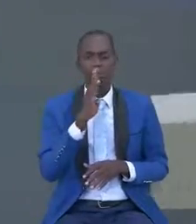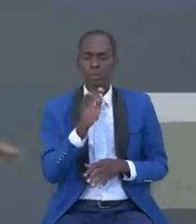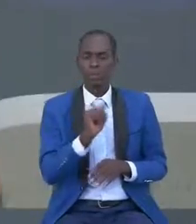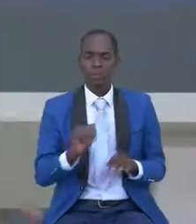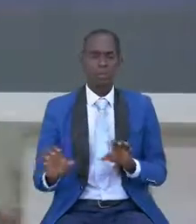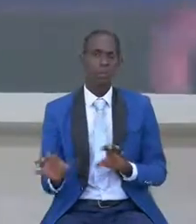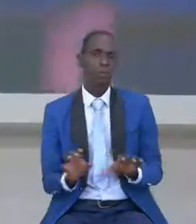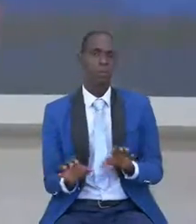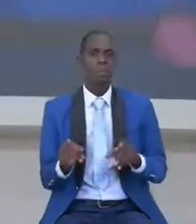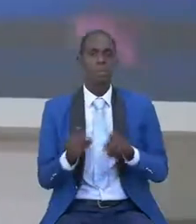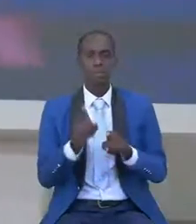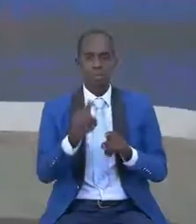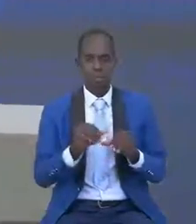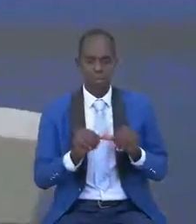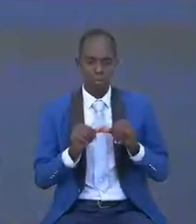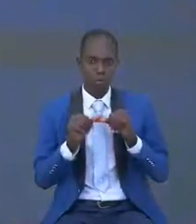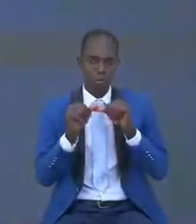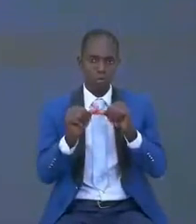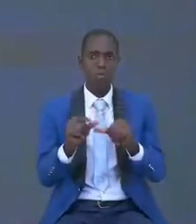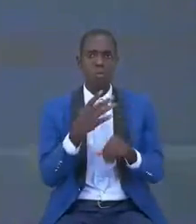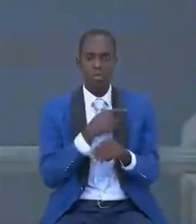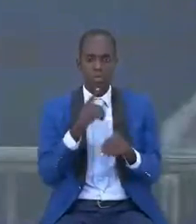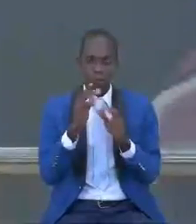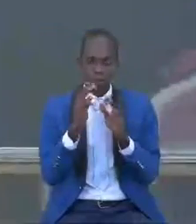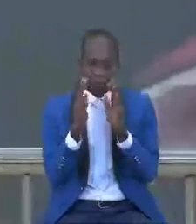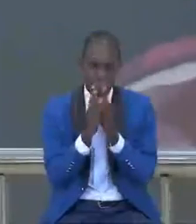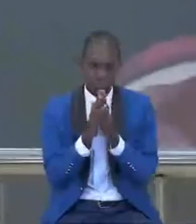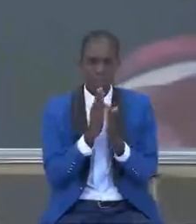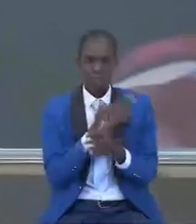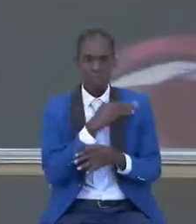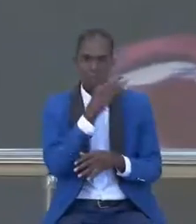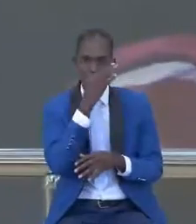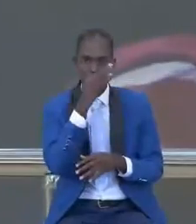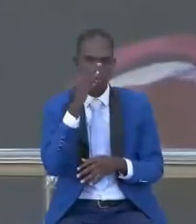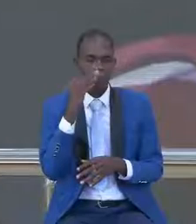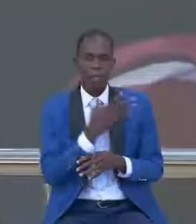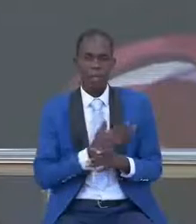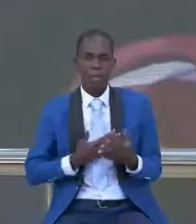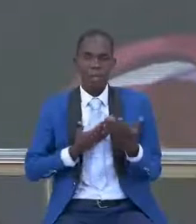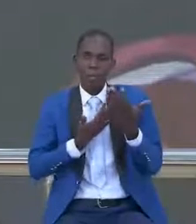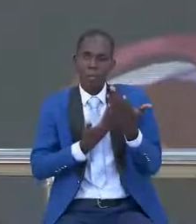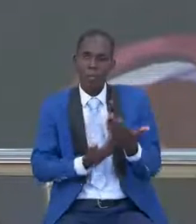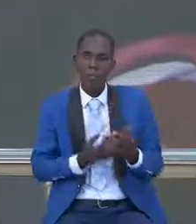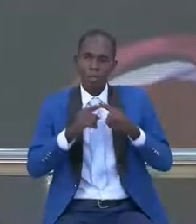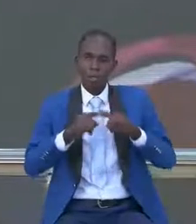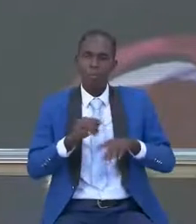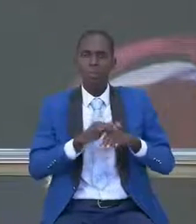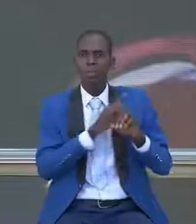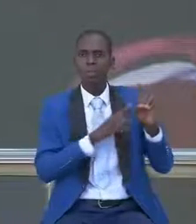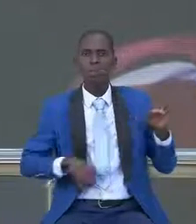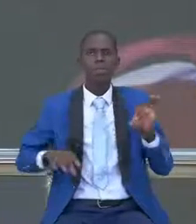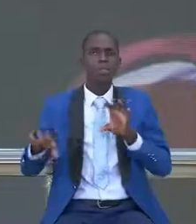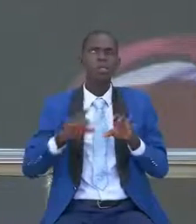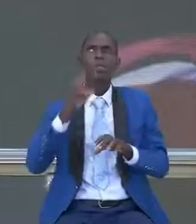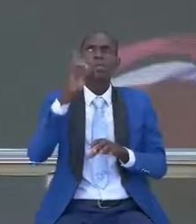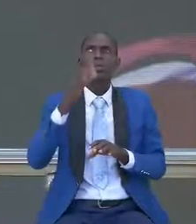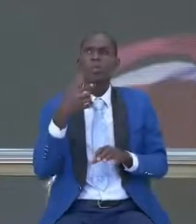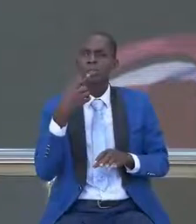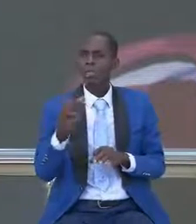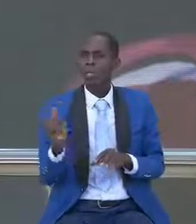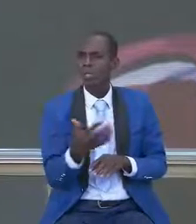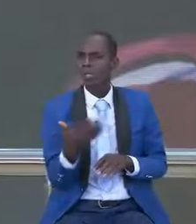tu évolues et tu as prié et tu as jeûné et tu t'es confié au Seigneur, est-ce que Dieu t'a dit quelque chose? Il y